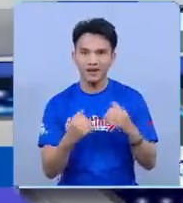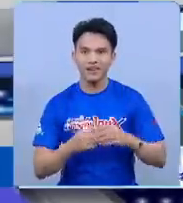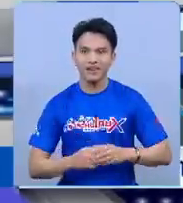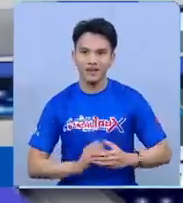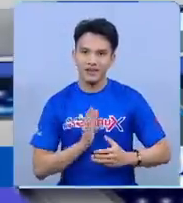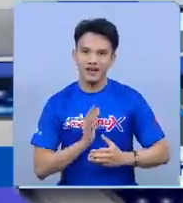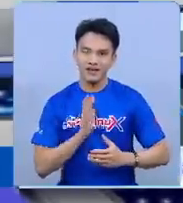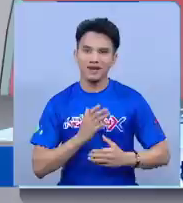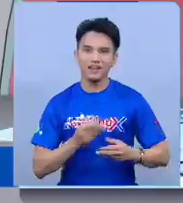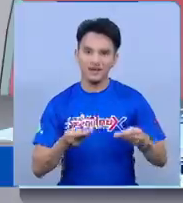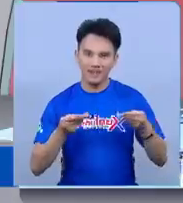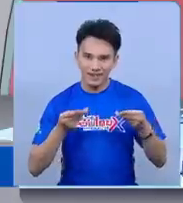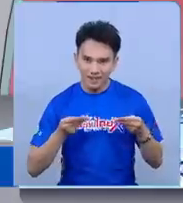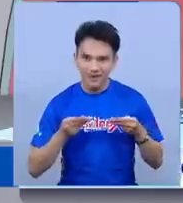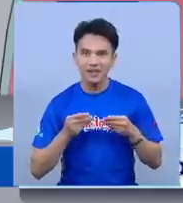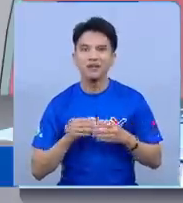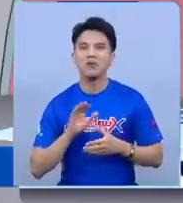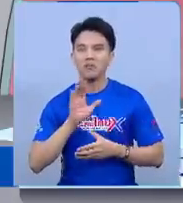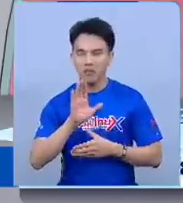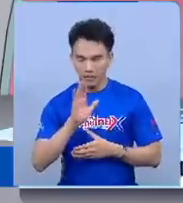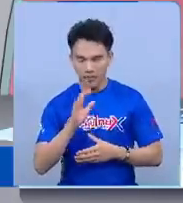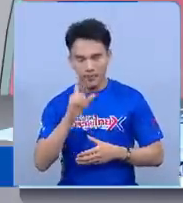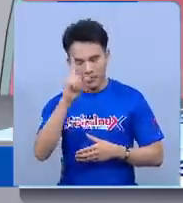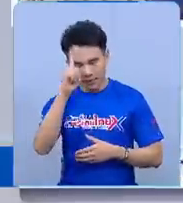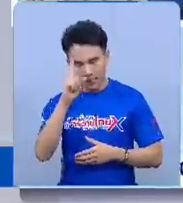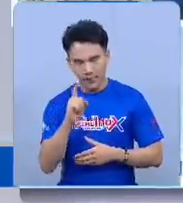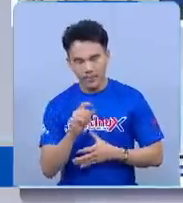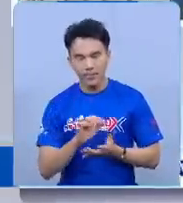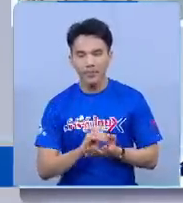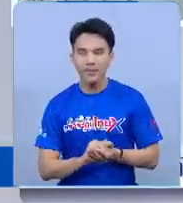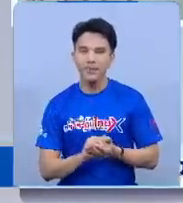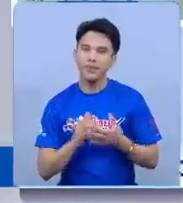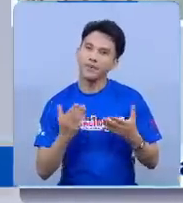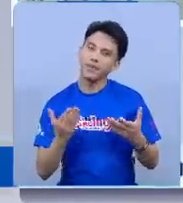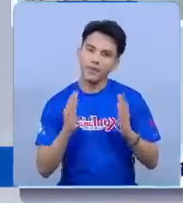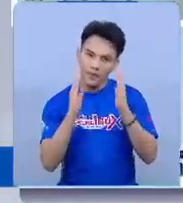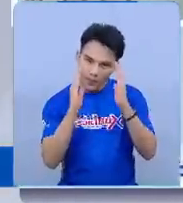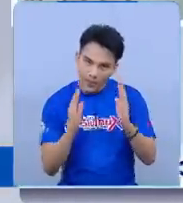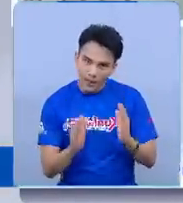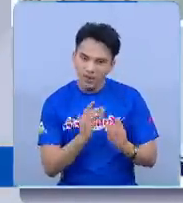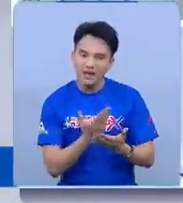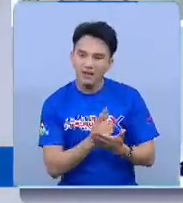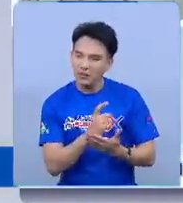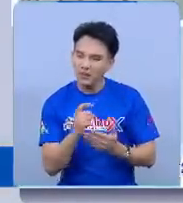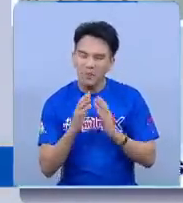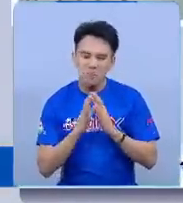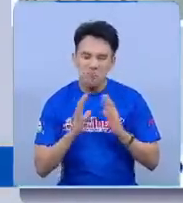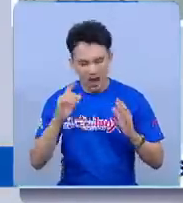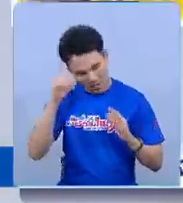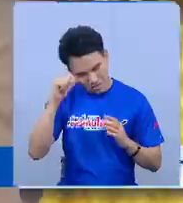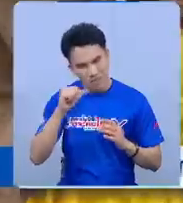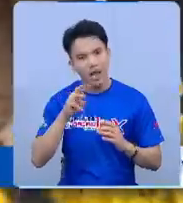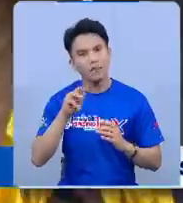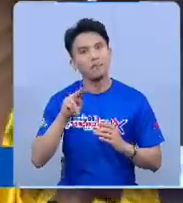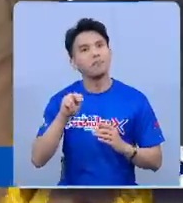ด้วย แต่ก็แบบเป็นหนึ่งในคดีที่สร้างความเสียหายแล้วก็มีคนที่เป็นเหยื่อเนี่ยเยอะมากคุณผู้ชมจำกันได้ไหมกับแม่มณีนะคะ